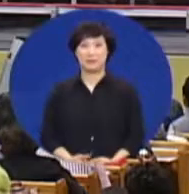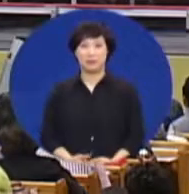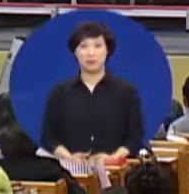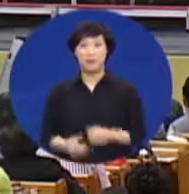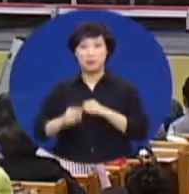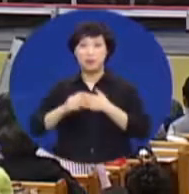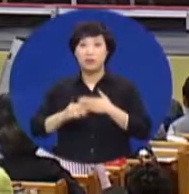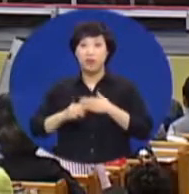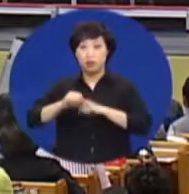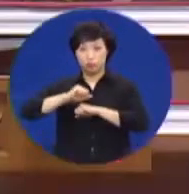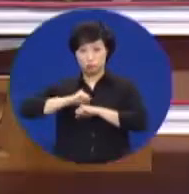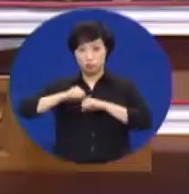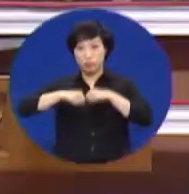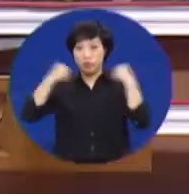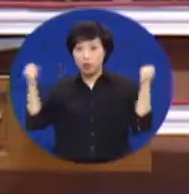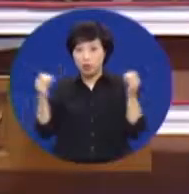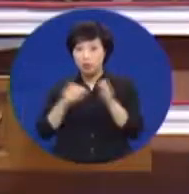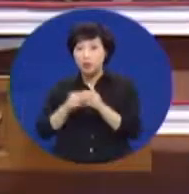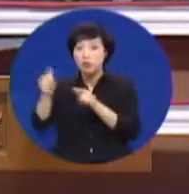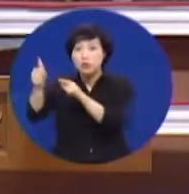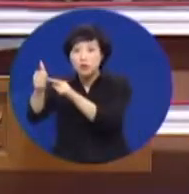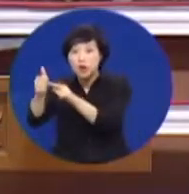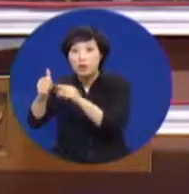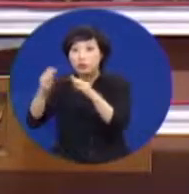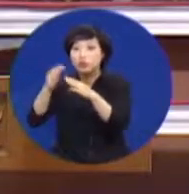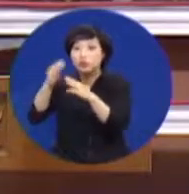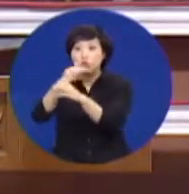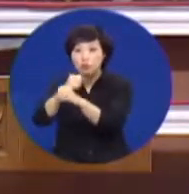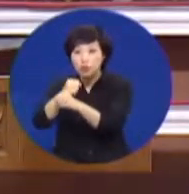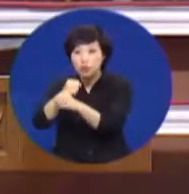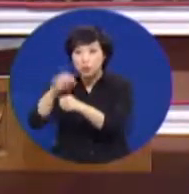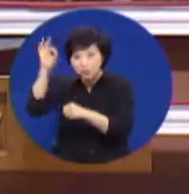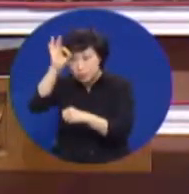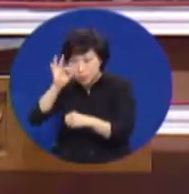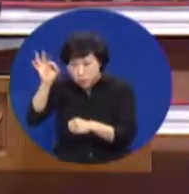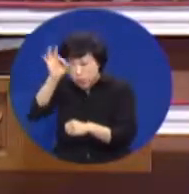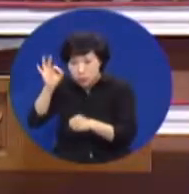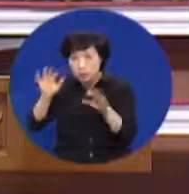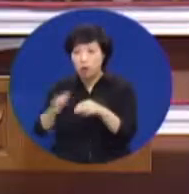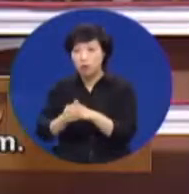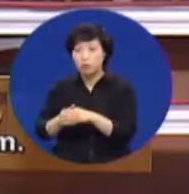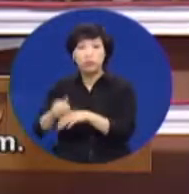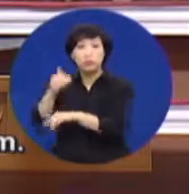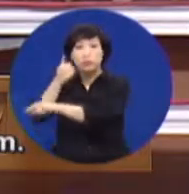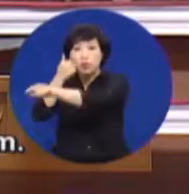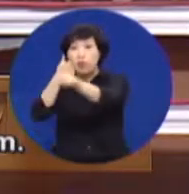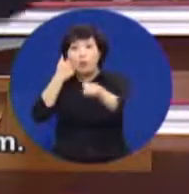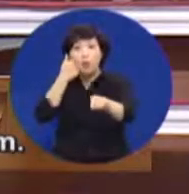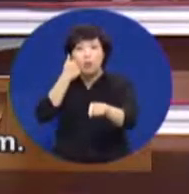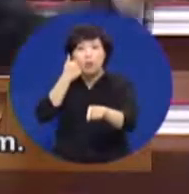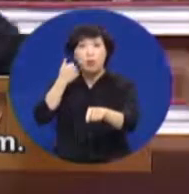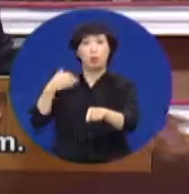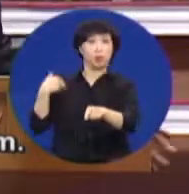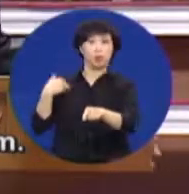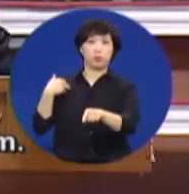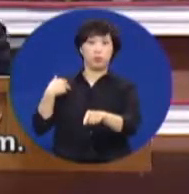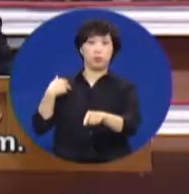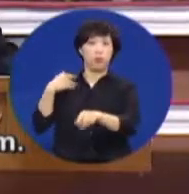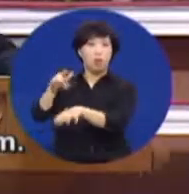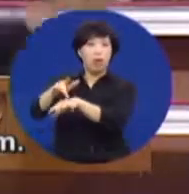제대하고 가서 그 주소를 찾아서 가보니까 아무도 모른대요. 어디 갔나